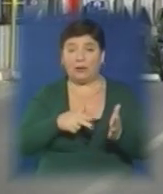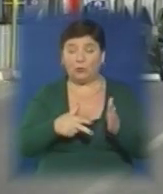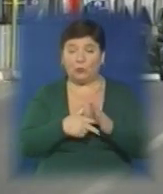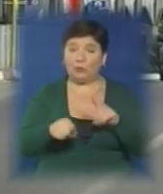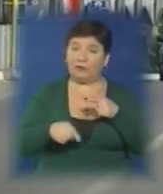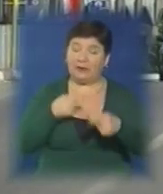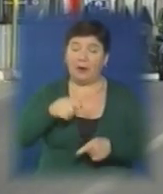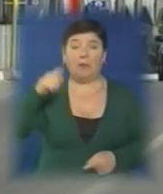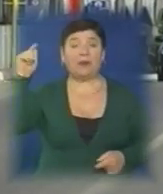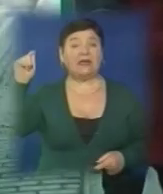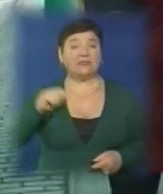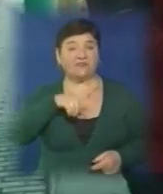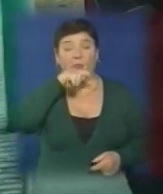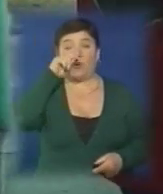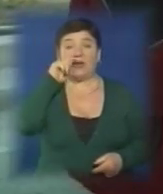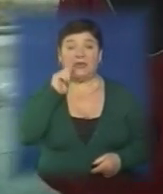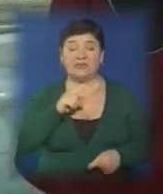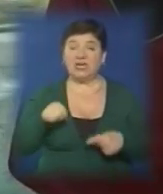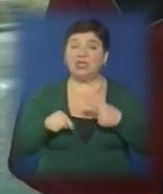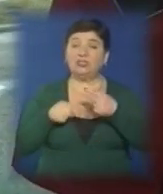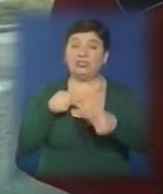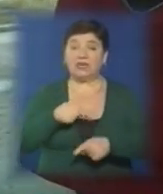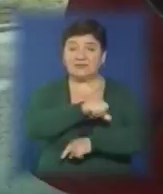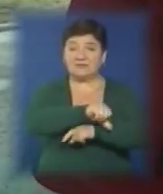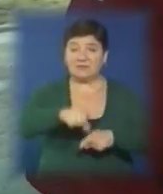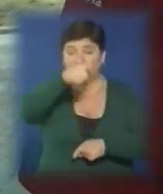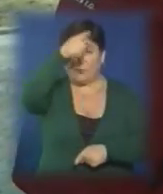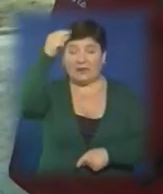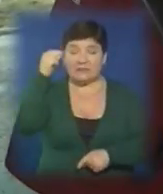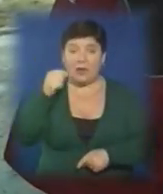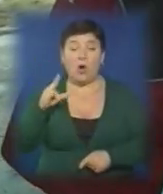чи приїзд в Україну через українсько-словацький